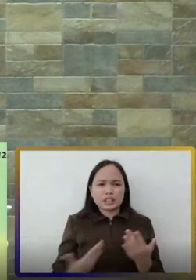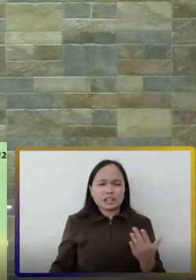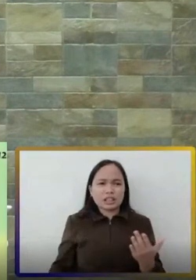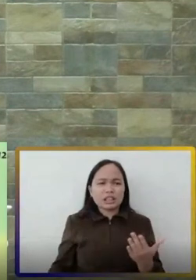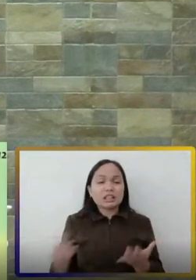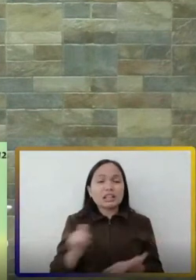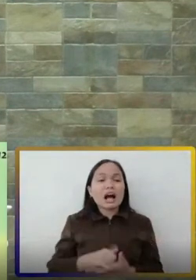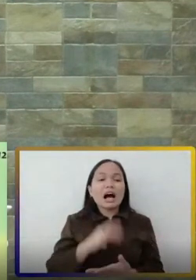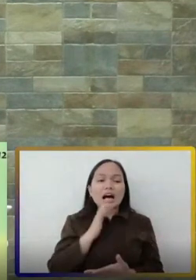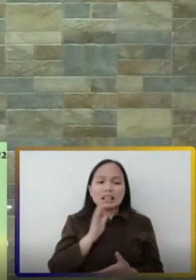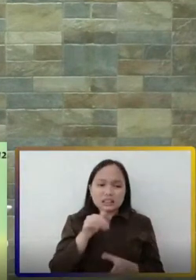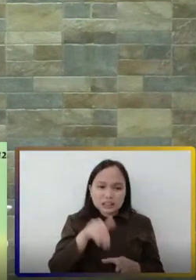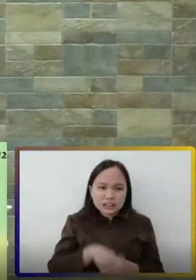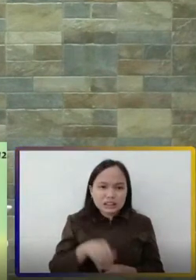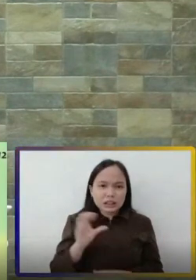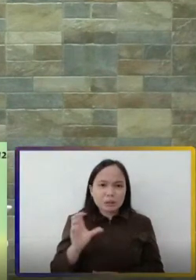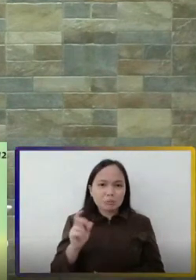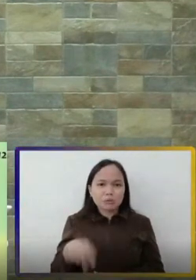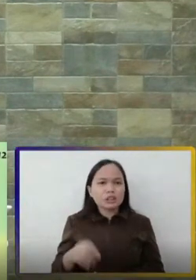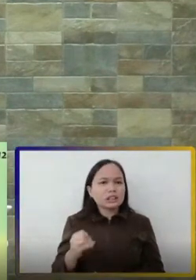in this gadget?